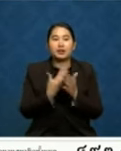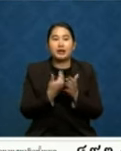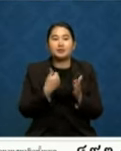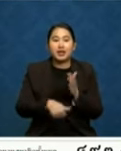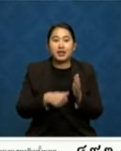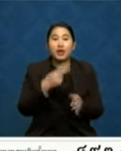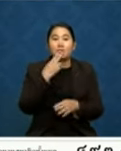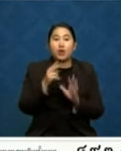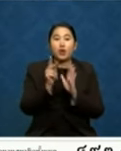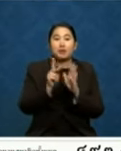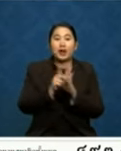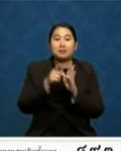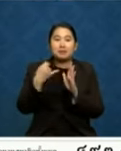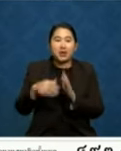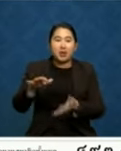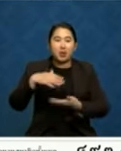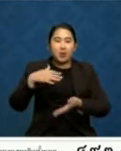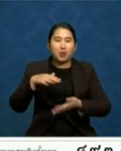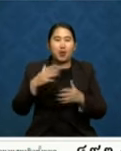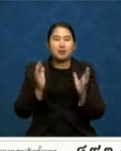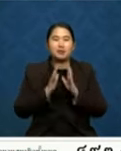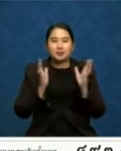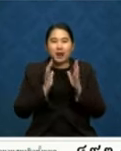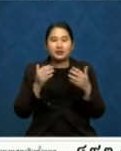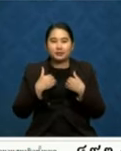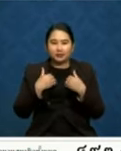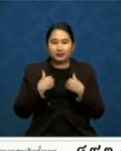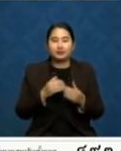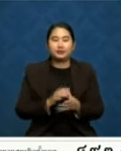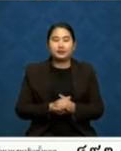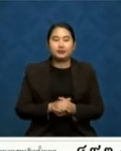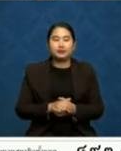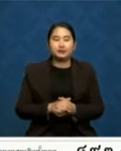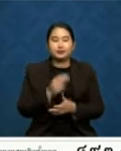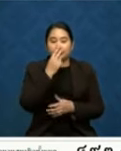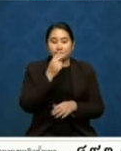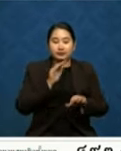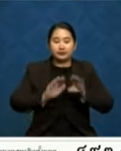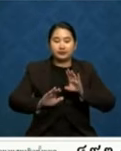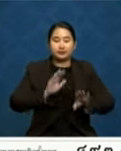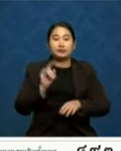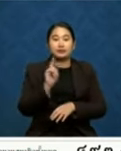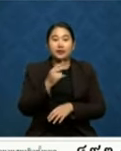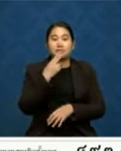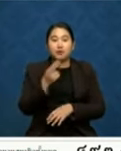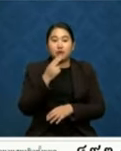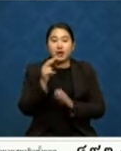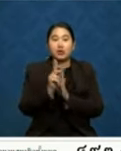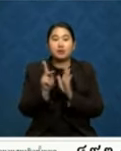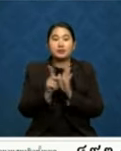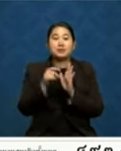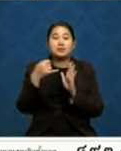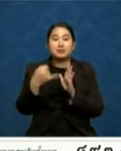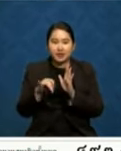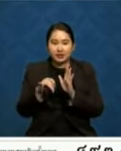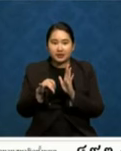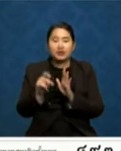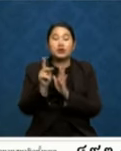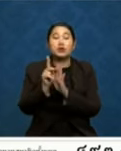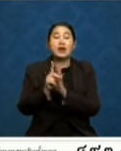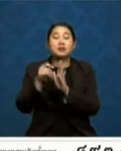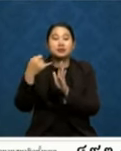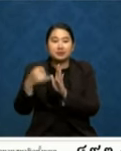ไอ้บุหรี่เถื่อนมันก็เข้ามานะครับมันมีปัญหาเยอะนะครับนอกจากที่สำคัญที่สุดคือบุหรี่ที่มันผิดกฎหมายไอ้บุหรี่ที่ผิดกฎหม